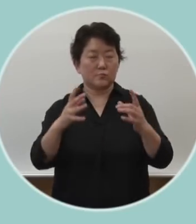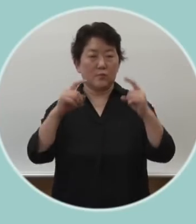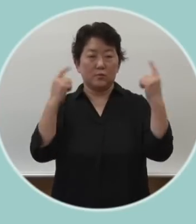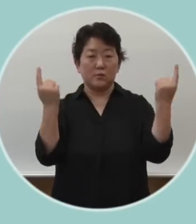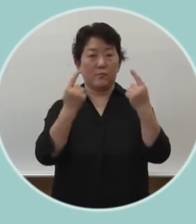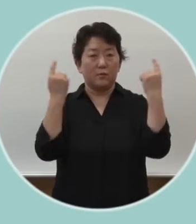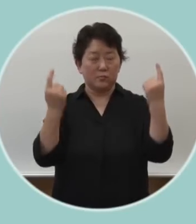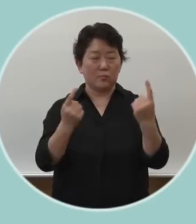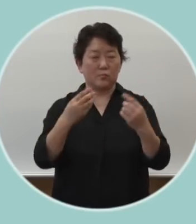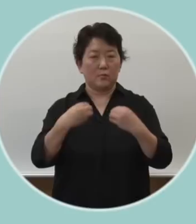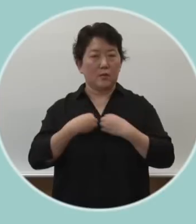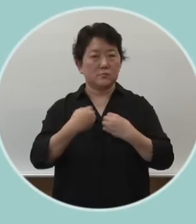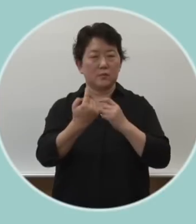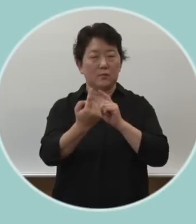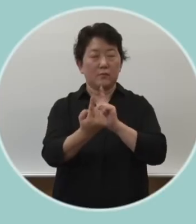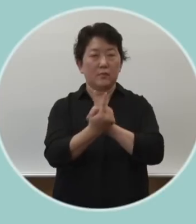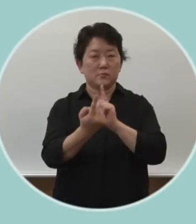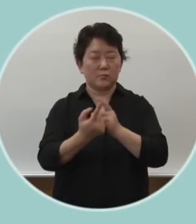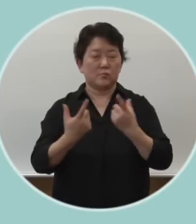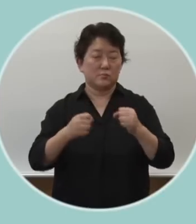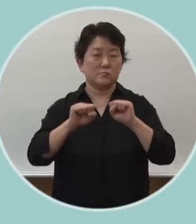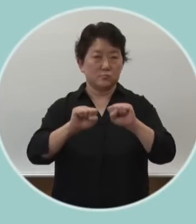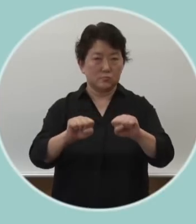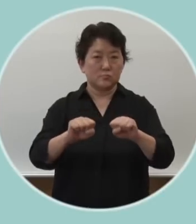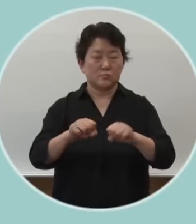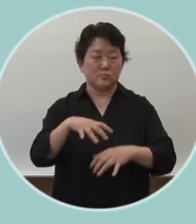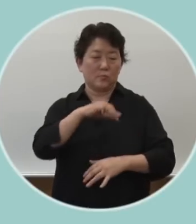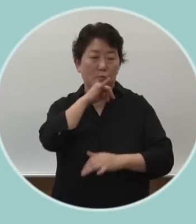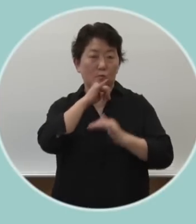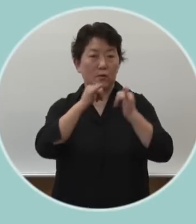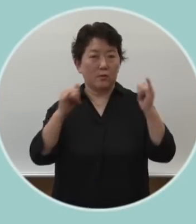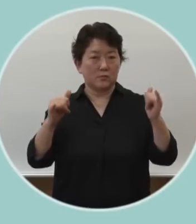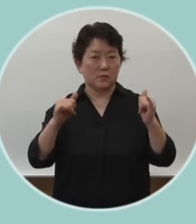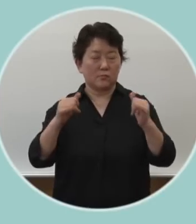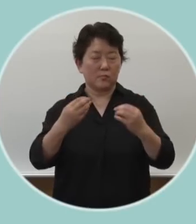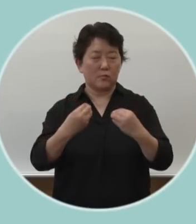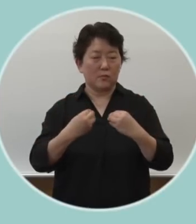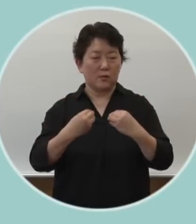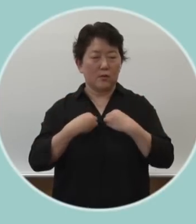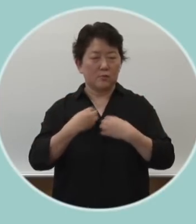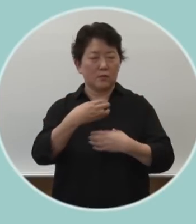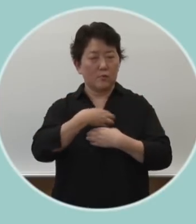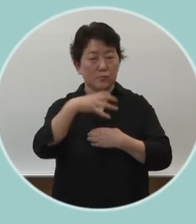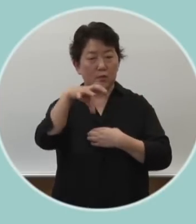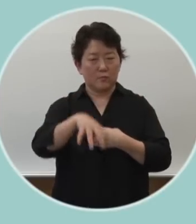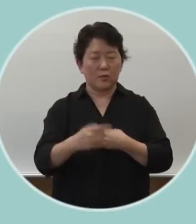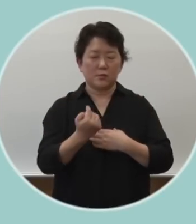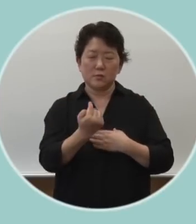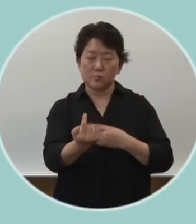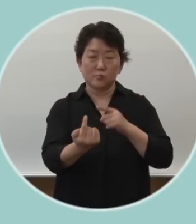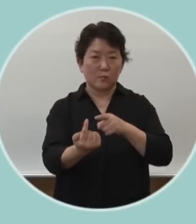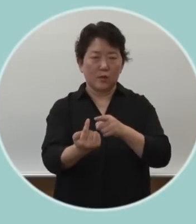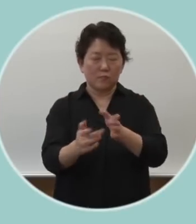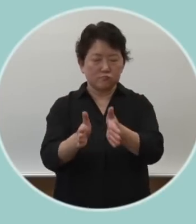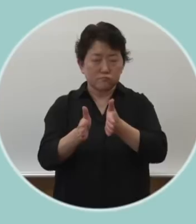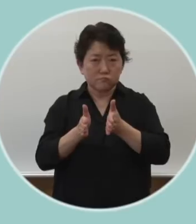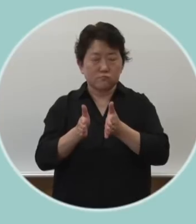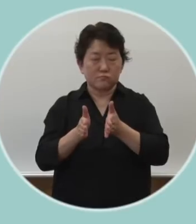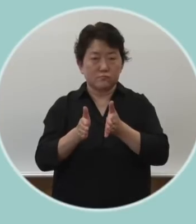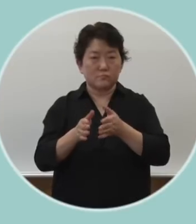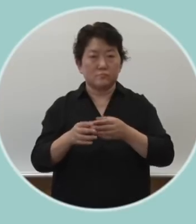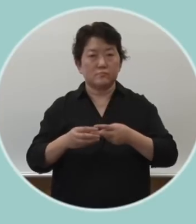の感染対策の徹底、高齢者の感染リスクの高い場所への外出の自